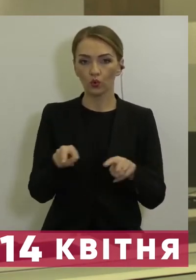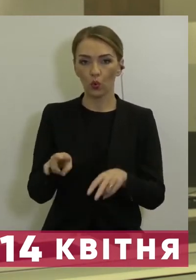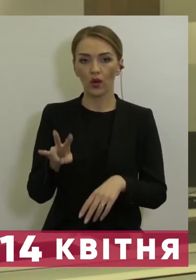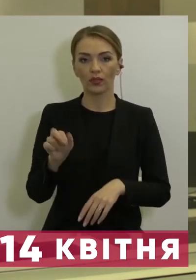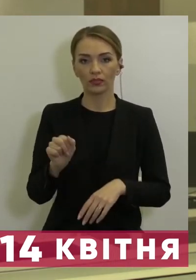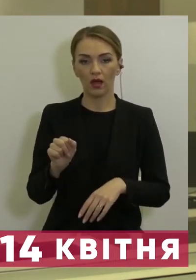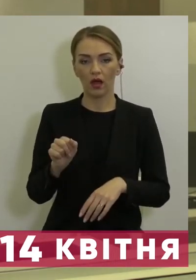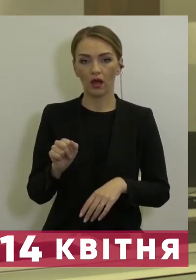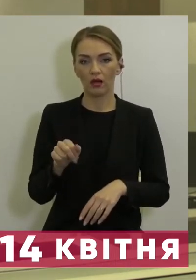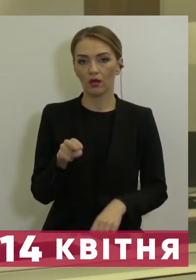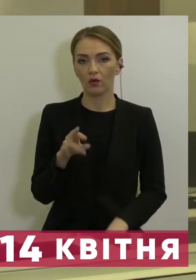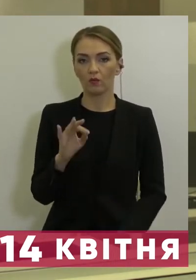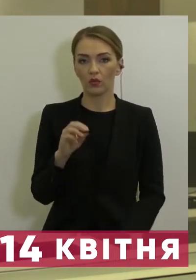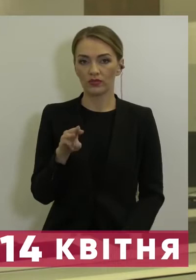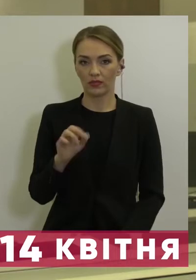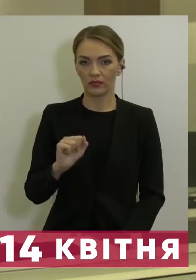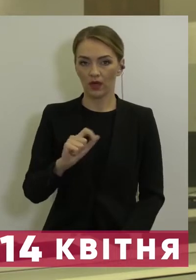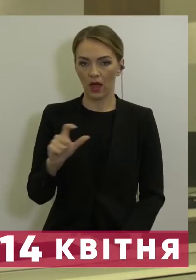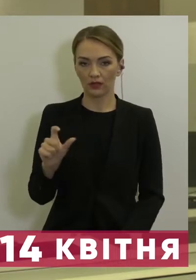постах,